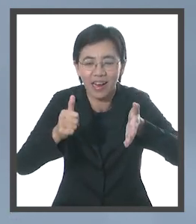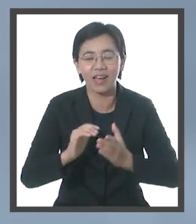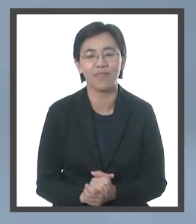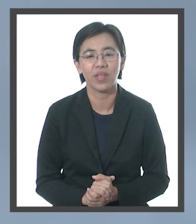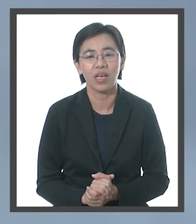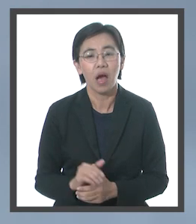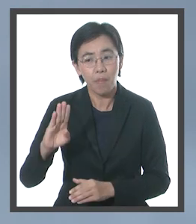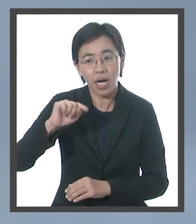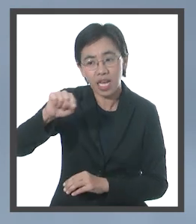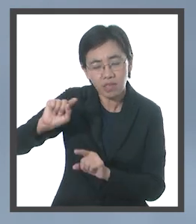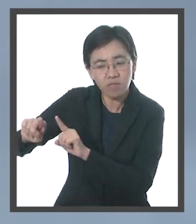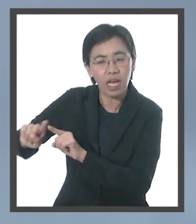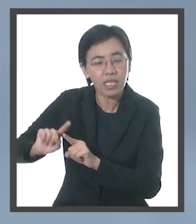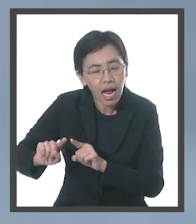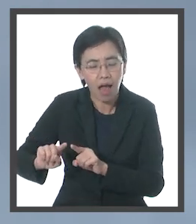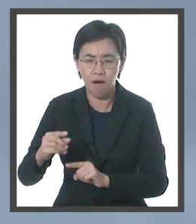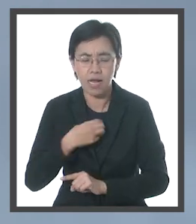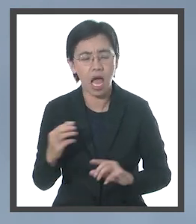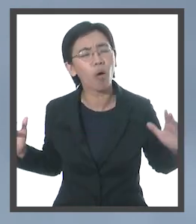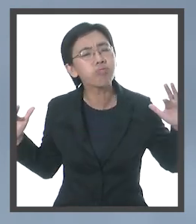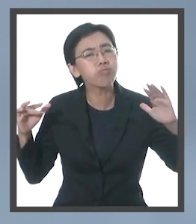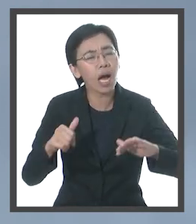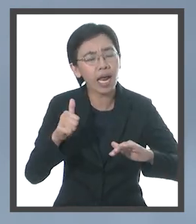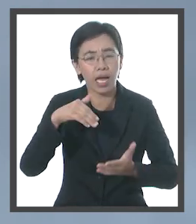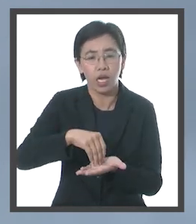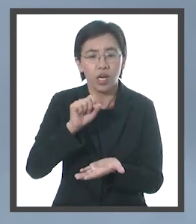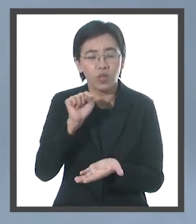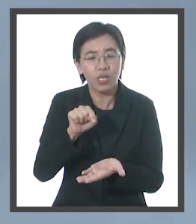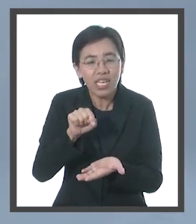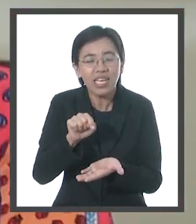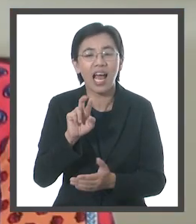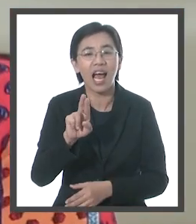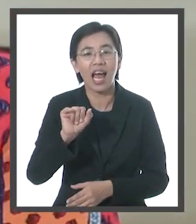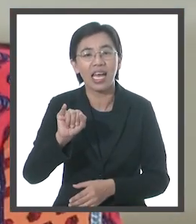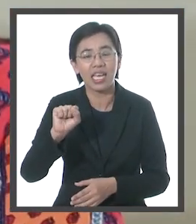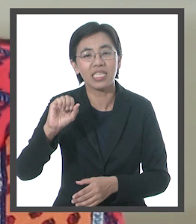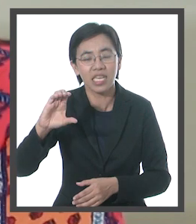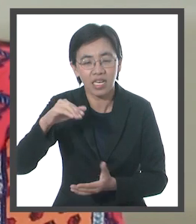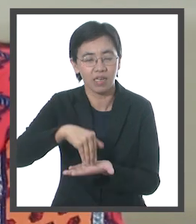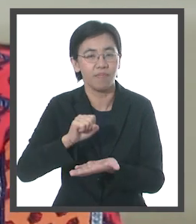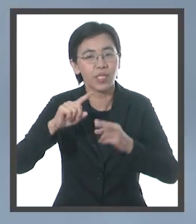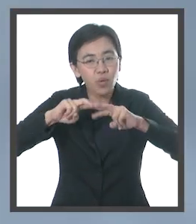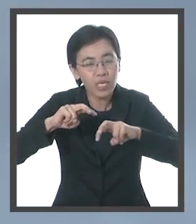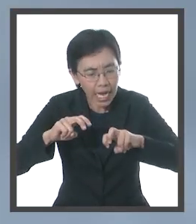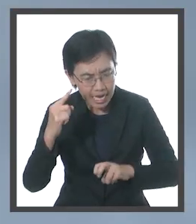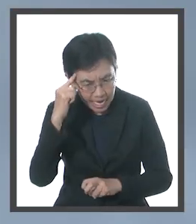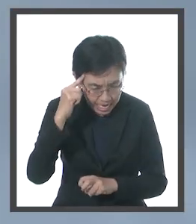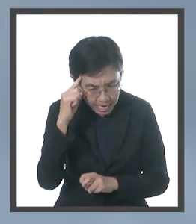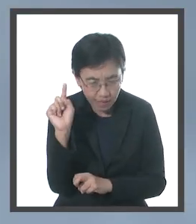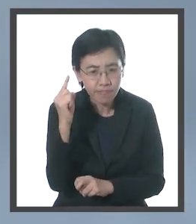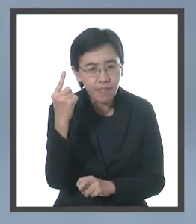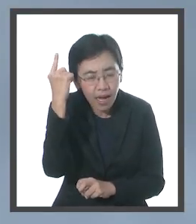าะบางบริษัทเท่านั้นทุกบริษัทเข้ามาใช้ได้นั้นศูนย์นี้ถ้าเรียกว่า RISK คืออะไร RISK คือศูนย์วิจัยและนวัตกรรมที่ช่ว